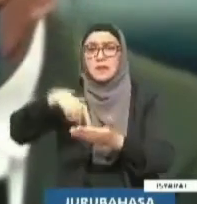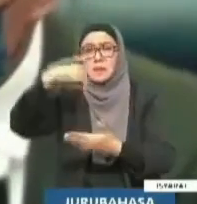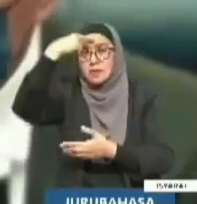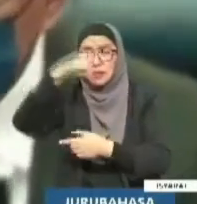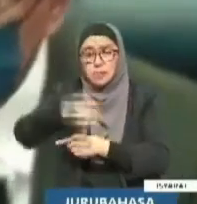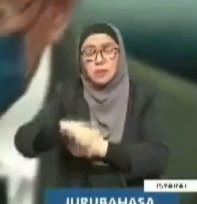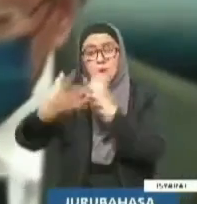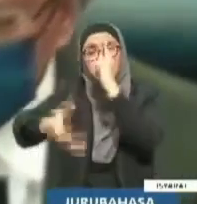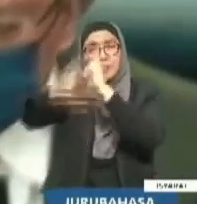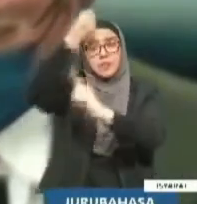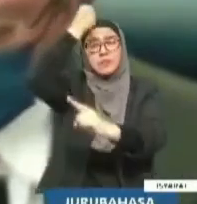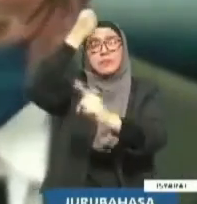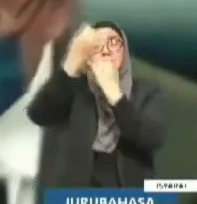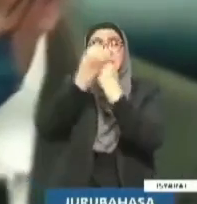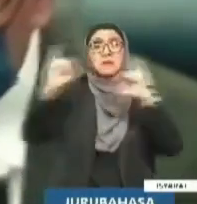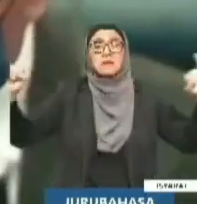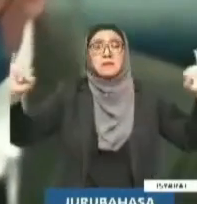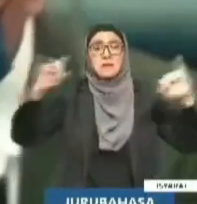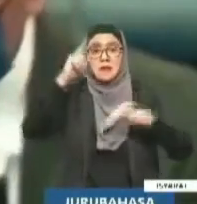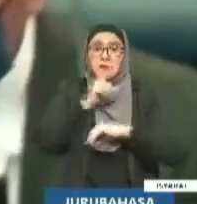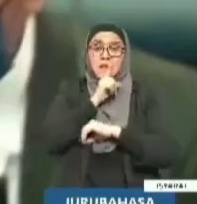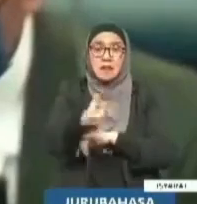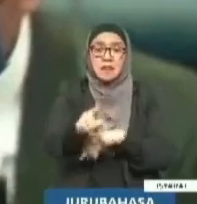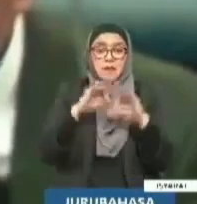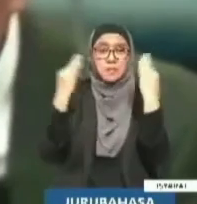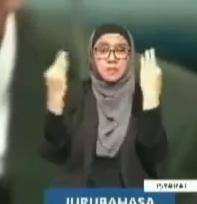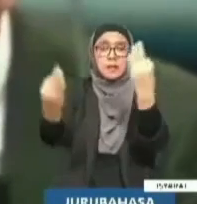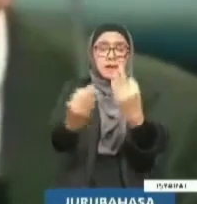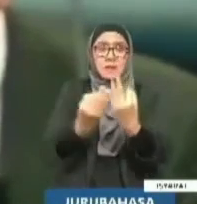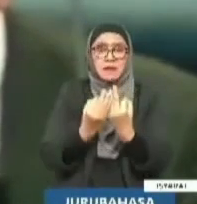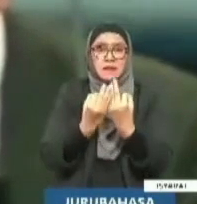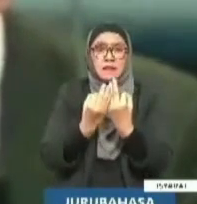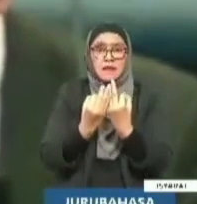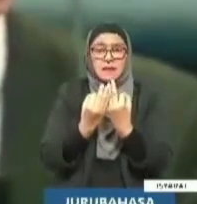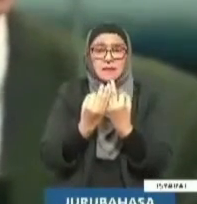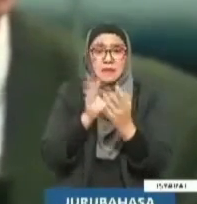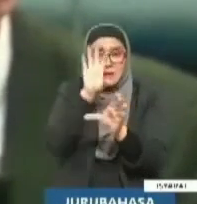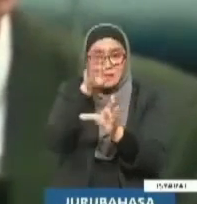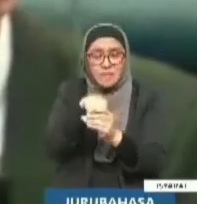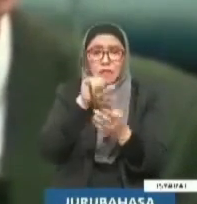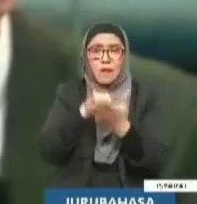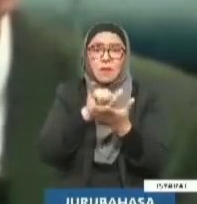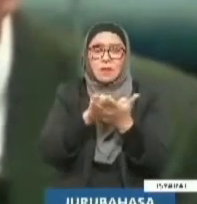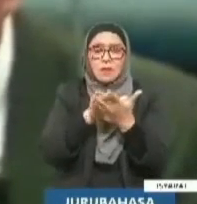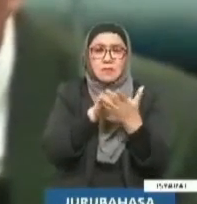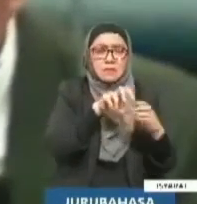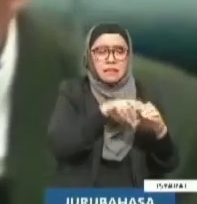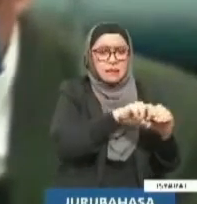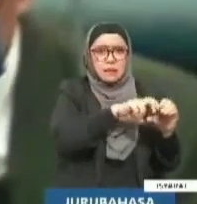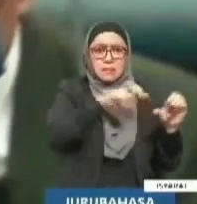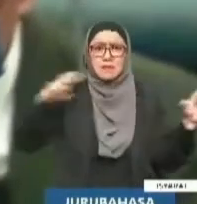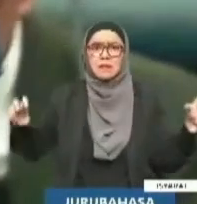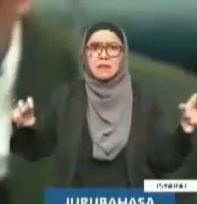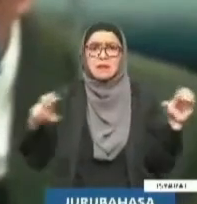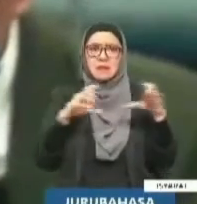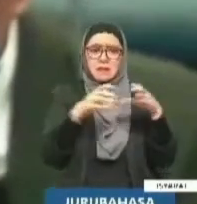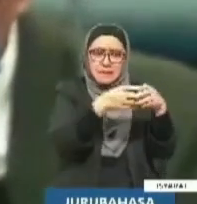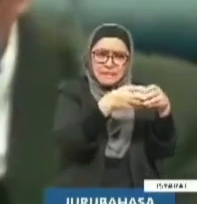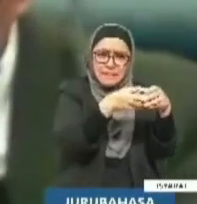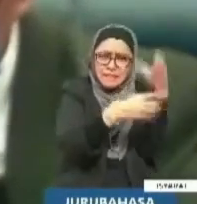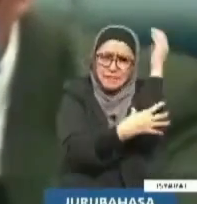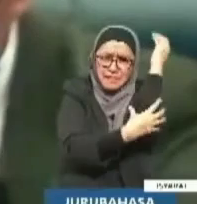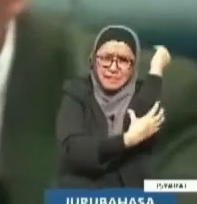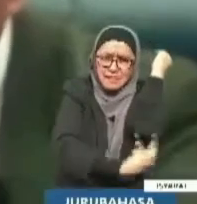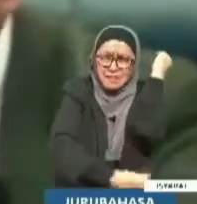memastikan bahawa keluarga isi rumah yang terlibat akan keluar daripada senarai miskin tegar. Sekarang ini ada kira-kira